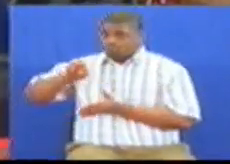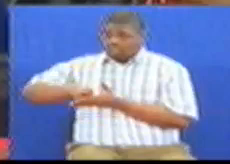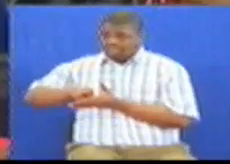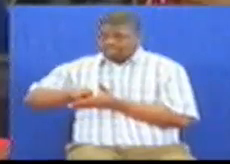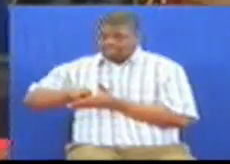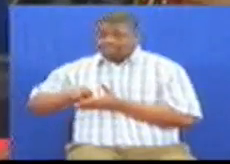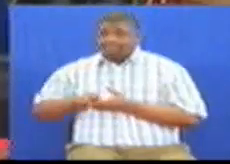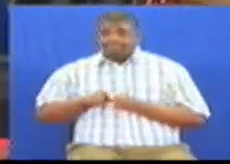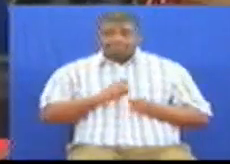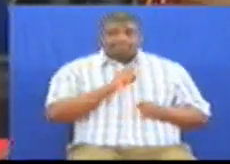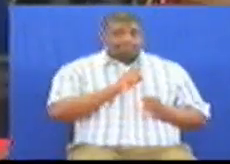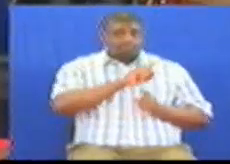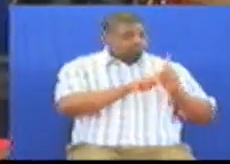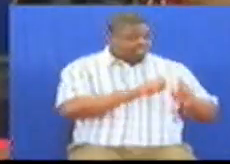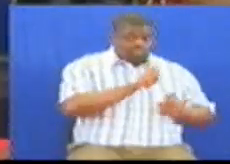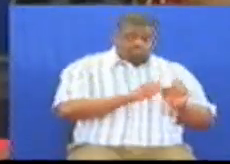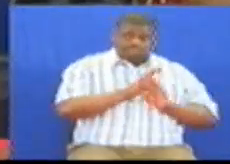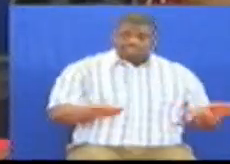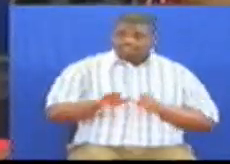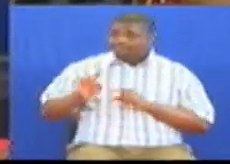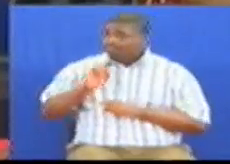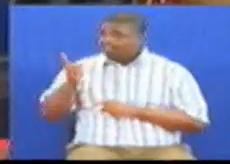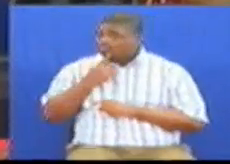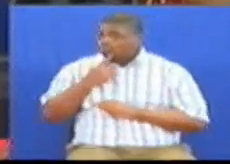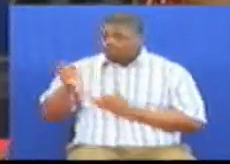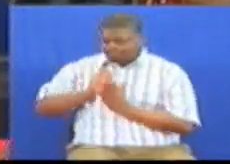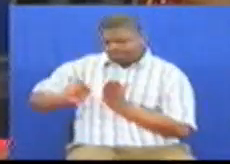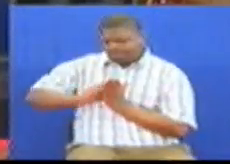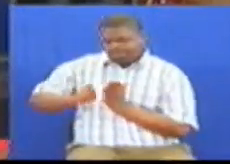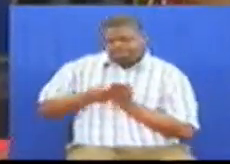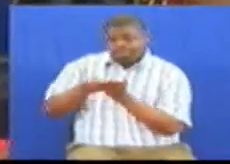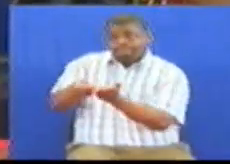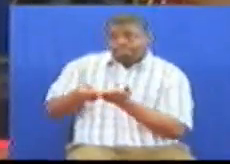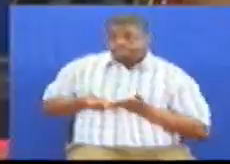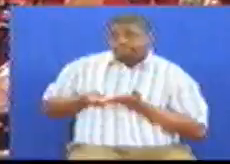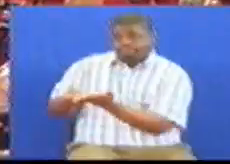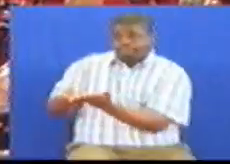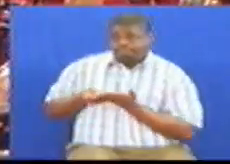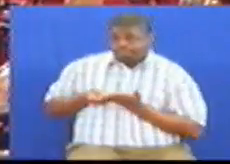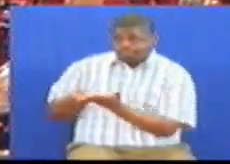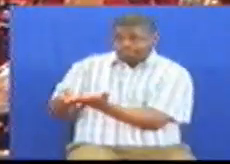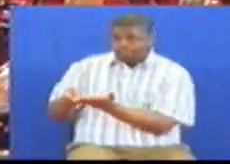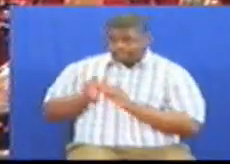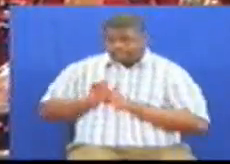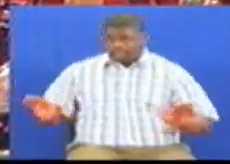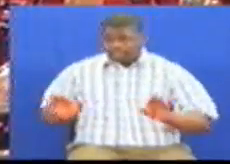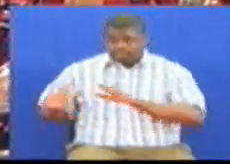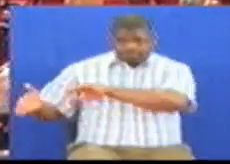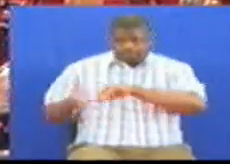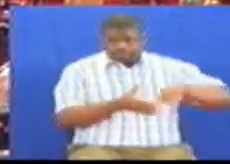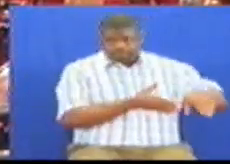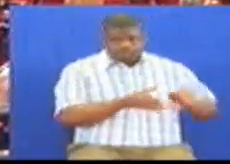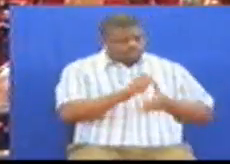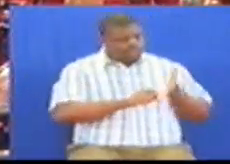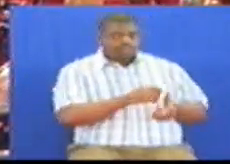Hoja za serikali kwamba bunge sasa likubali kupitisha makadirio ya mapato na matumizi ya ofisi ya Rais TAMISEMI kwa